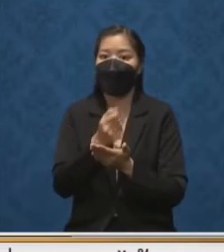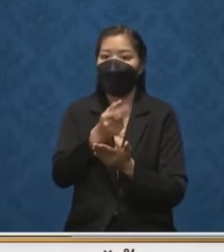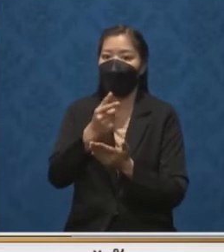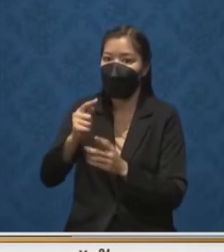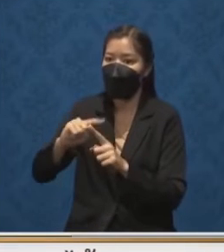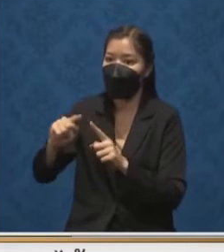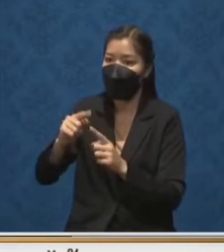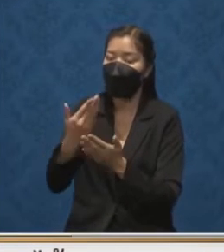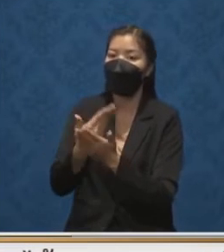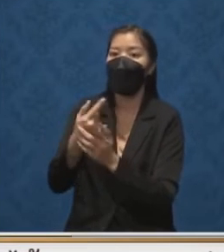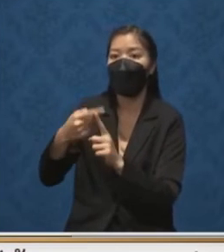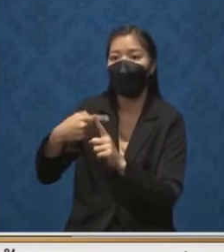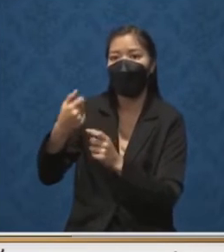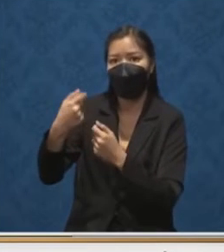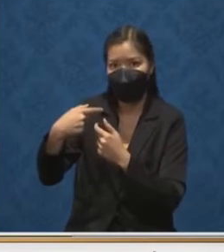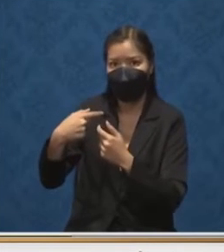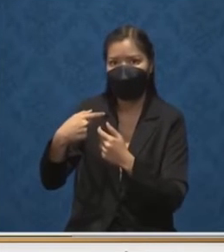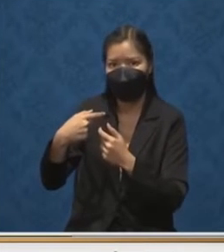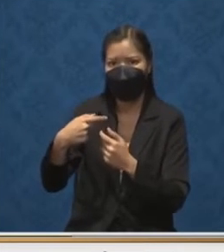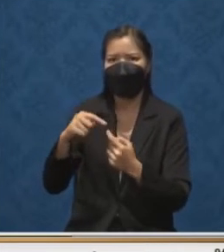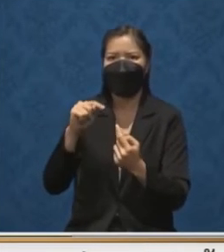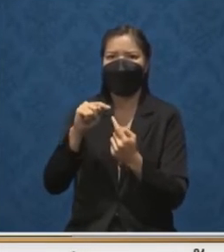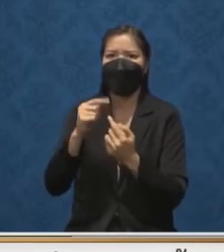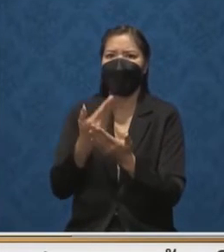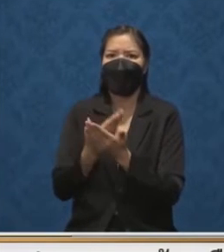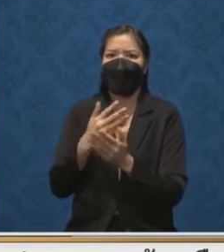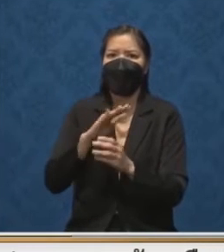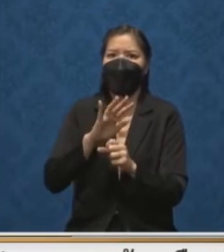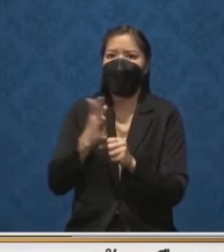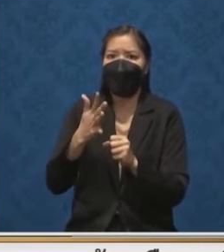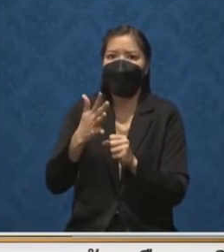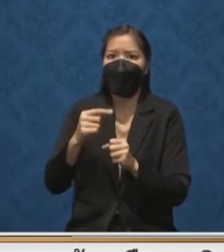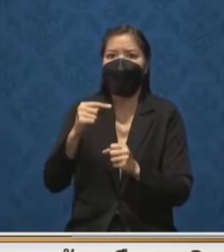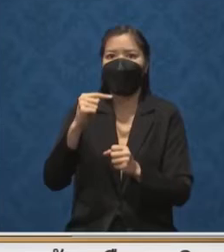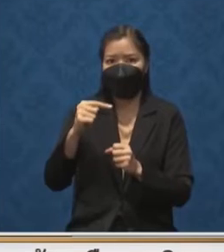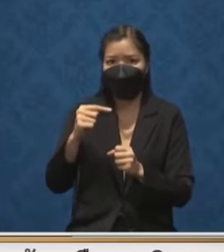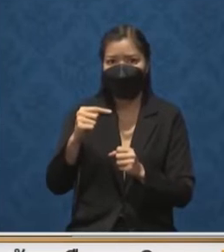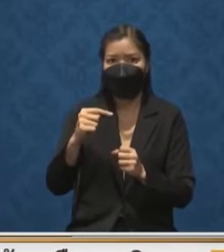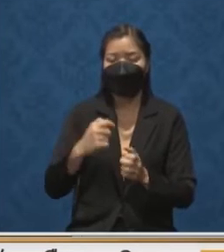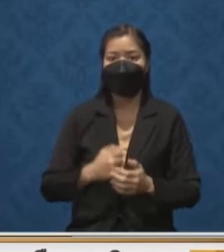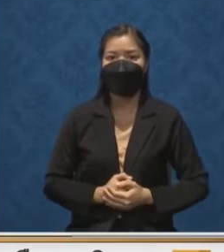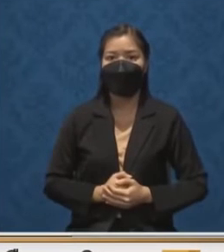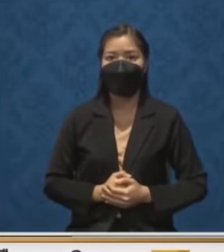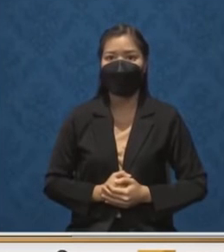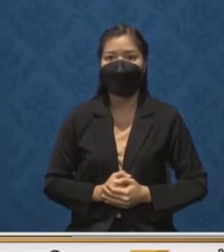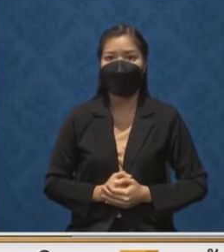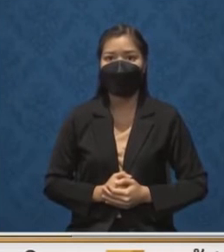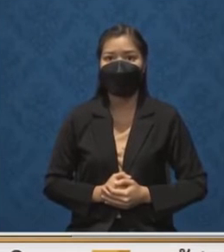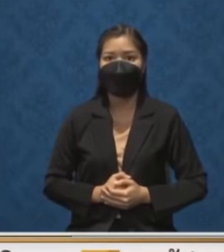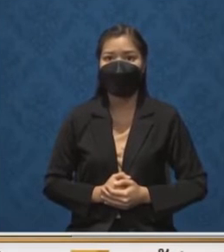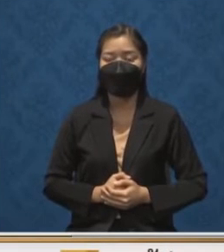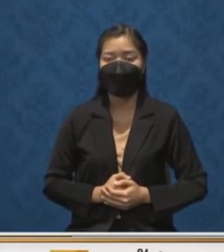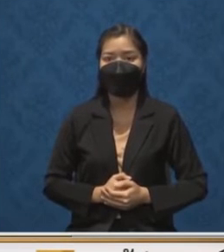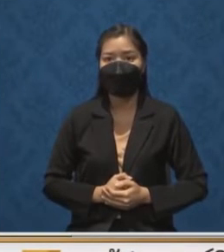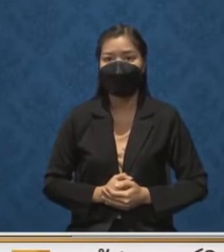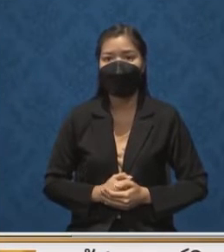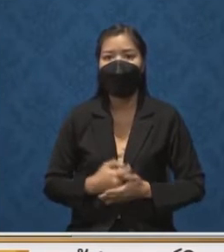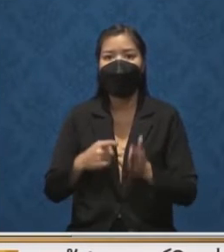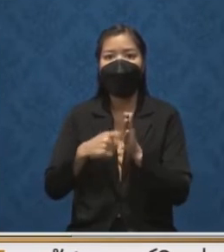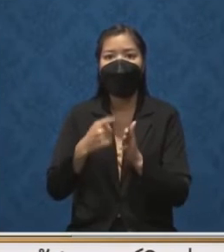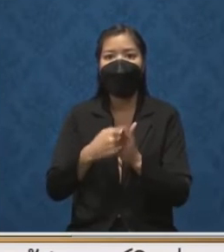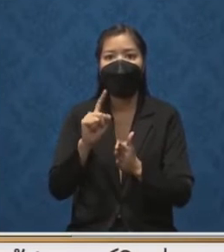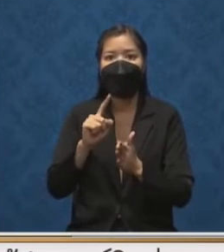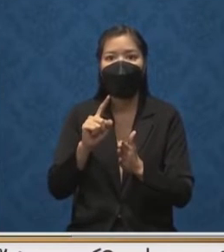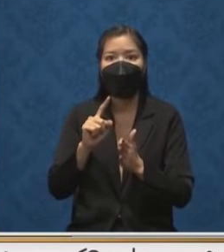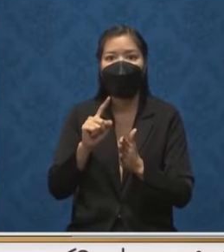าณเนี่ยน่าจะติดลบซะด้วยซ้ำเหตุใดถึงติดลบก็เพราะว่าในการแปรยตินะครับของกร